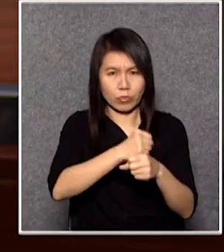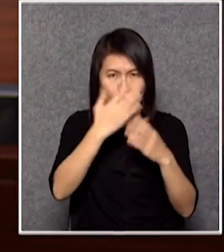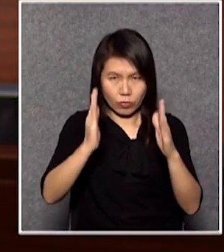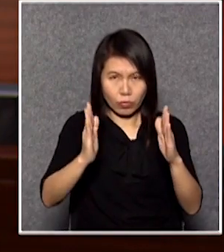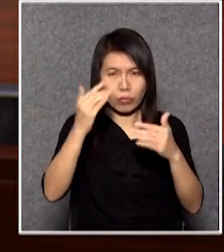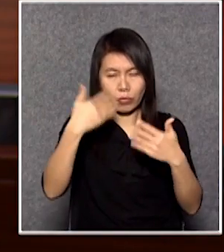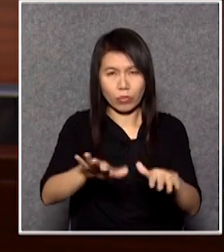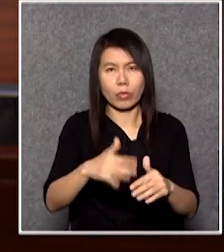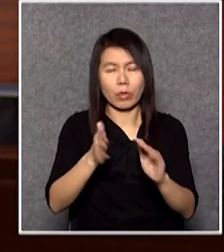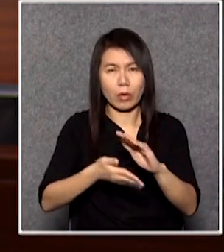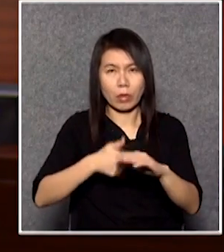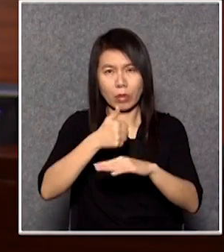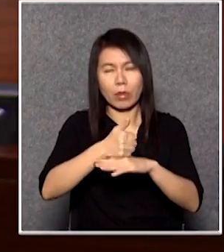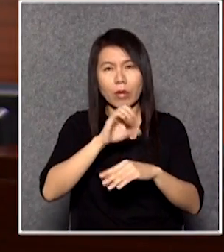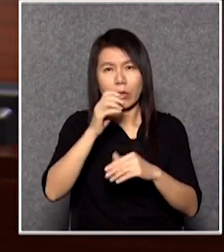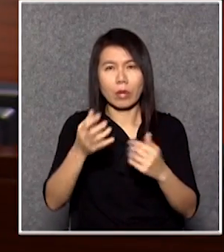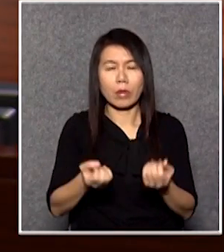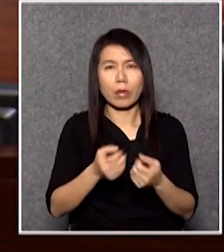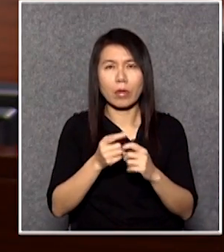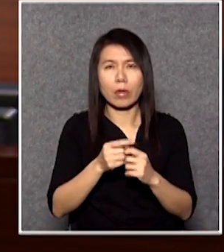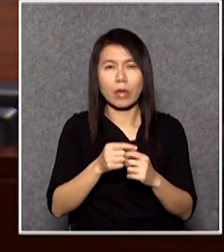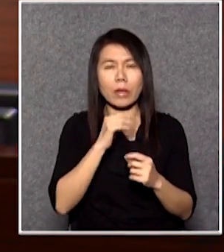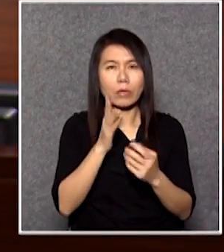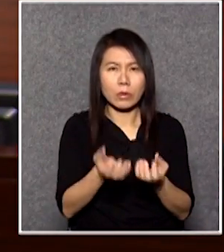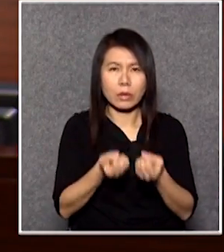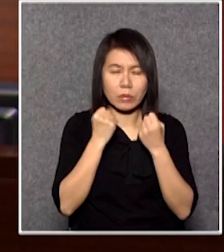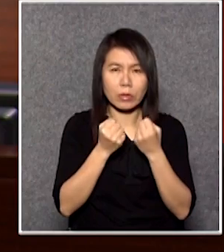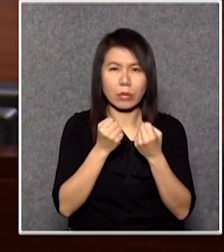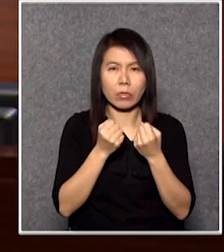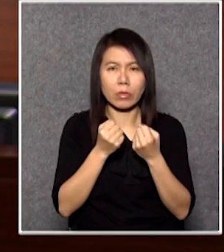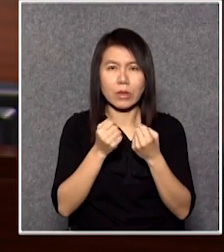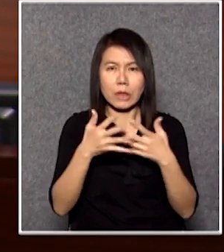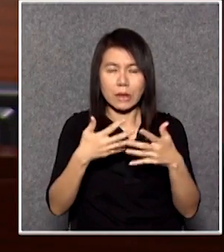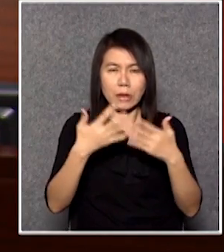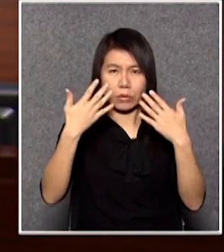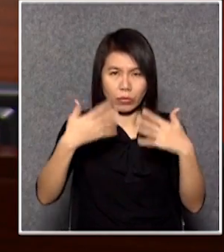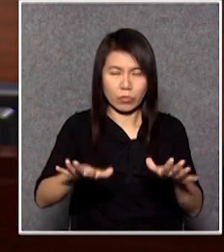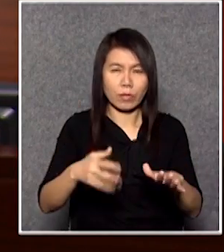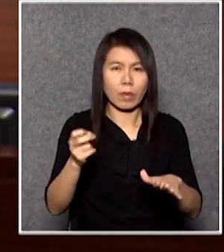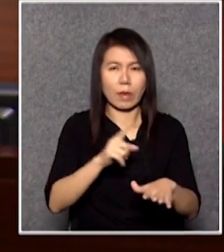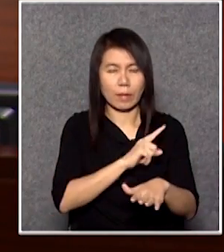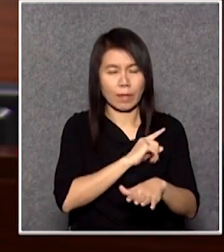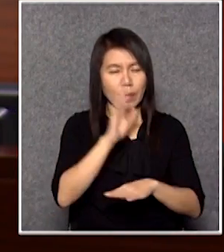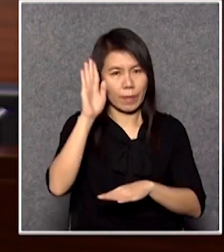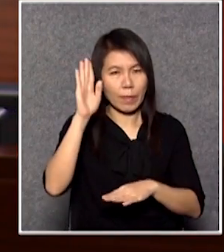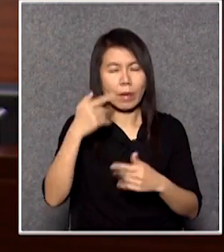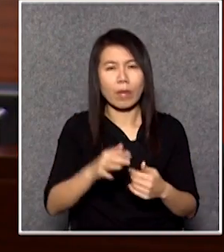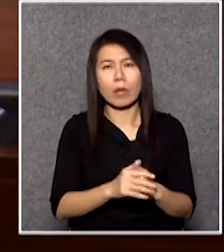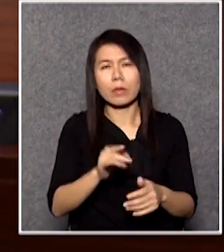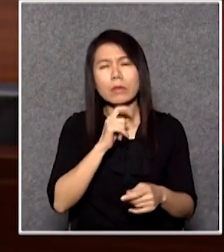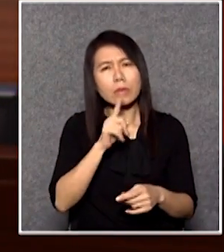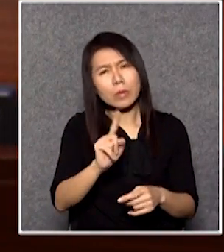了佔中的發起人組織人可以事情完結之後才自首或者交代，為什麼你不可以接受特